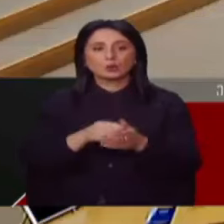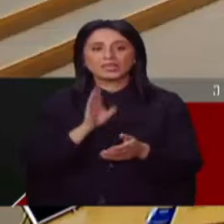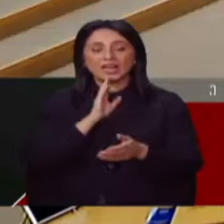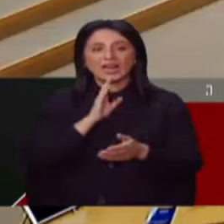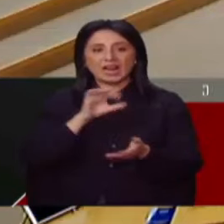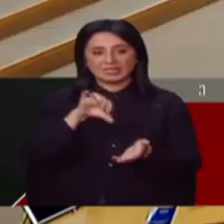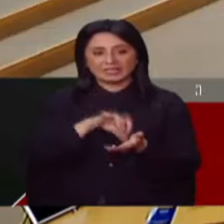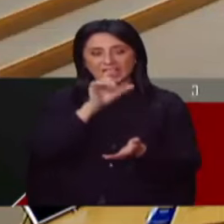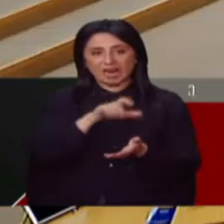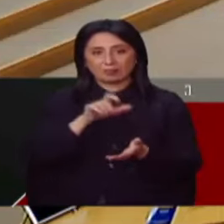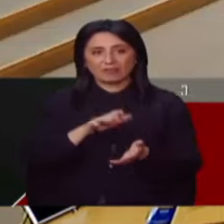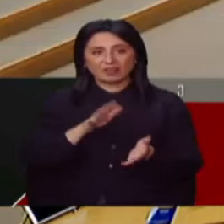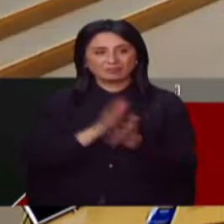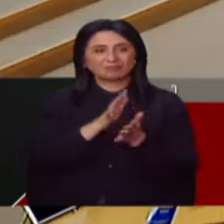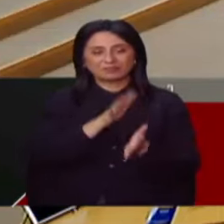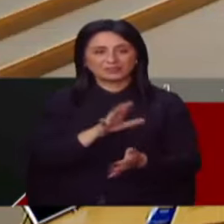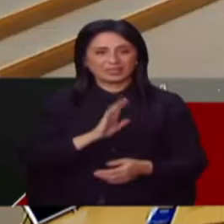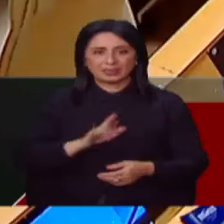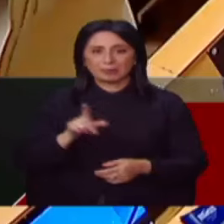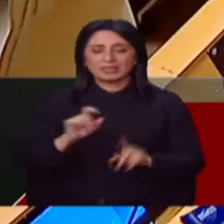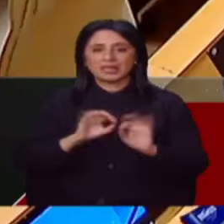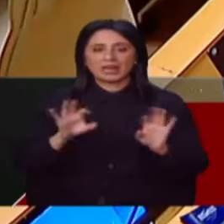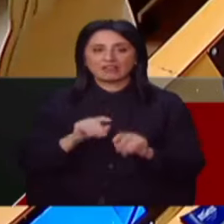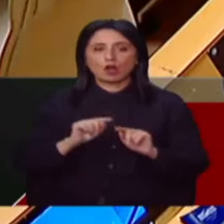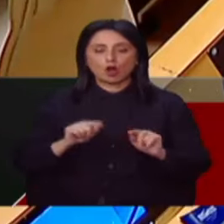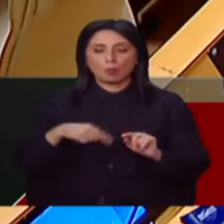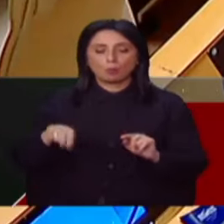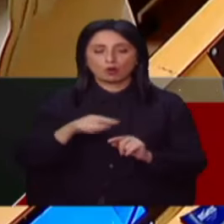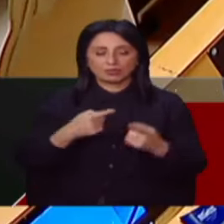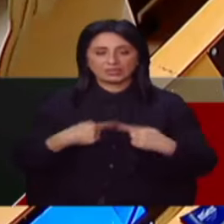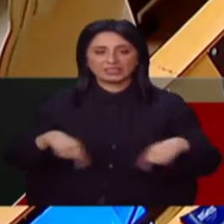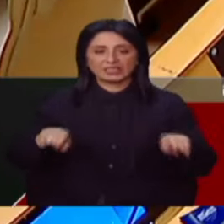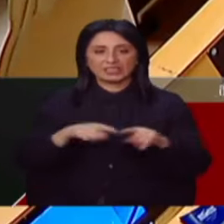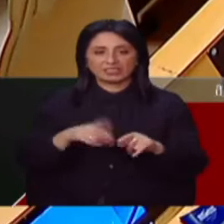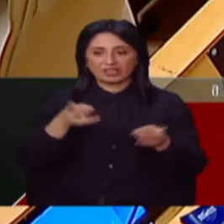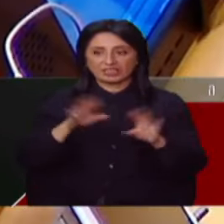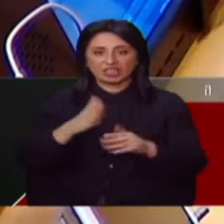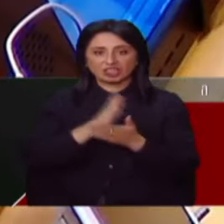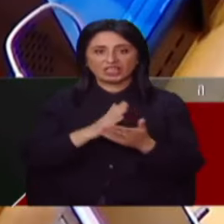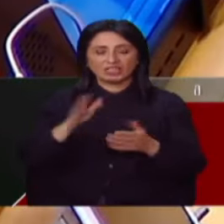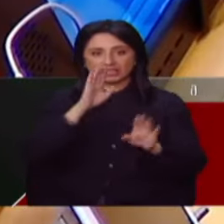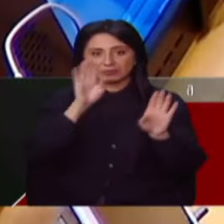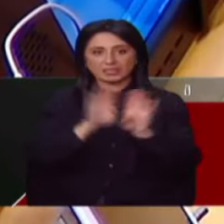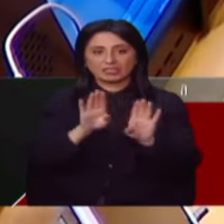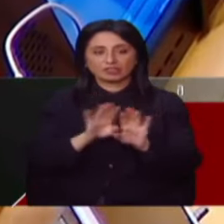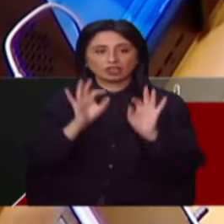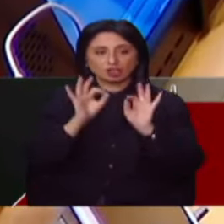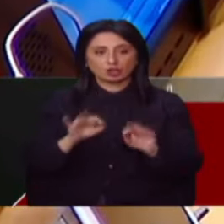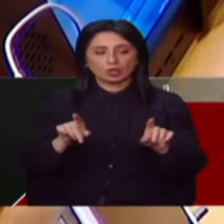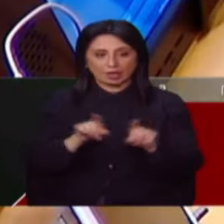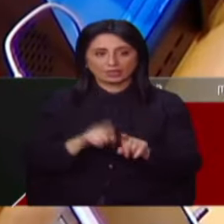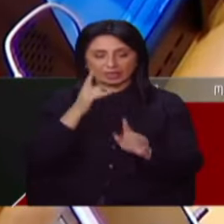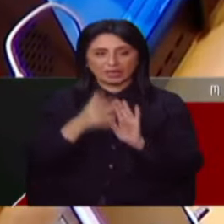ქალი წარმომადგენლები არ უგულისხმია, მისი განცხადება ოპოზიციაში საზოგადოების დანარჩენი ნაწილის მსგავსად სწორედ